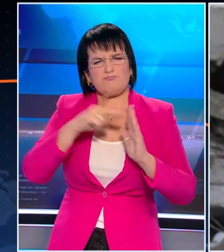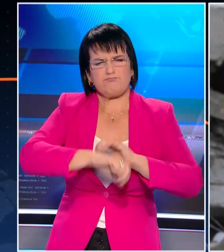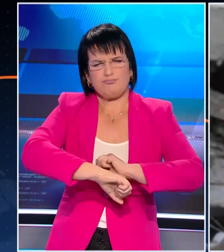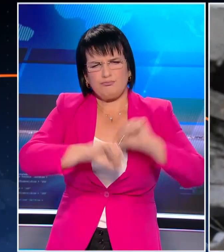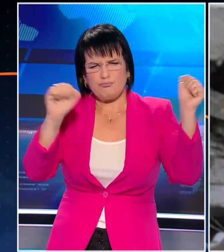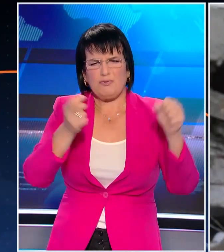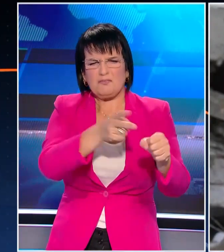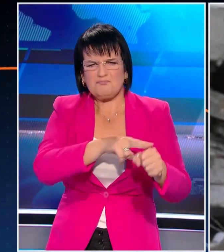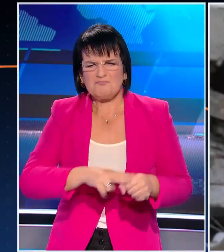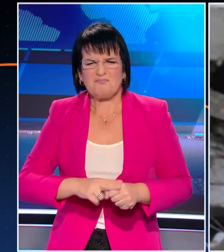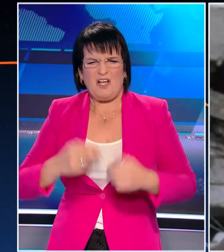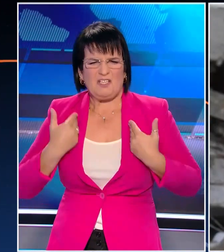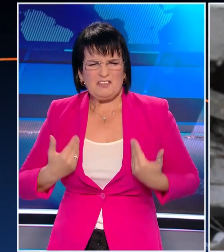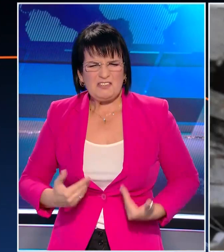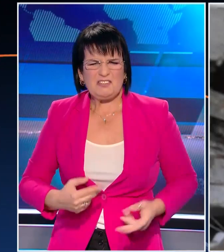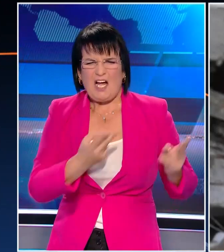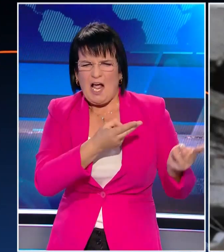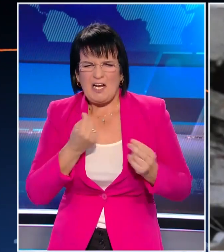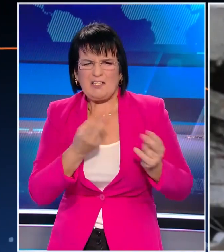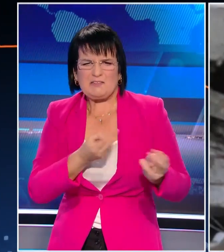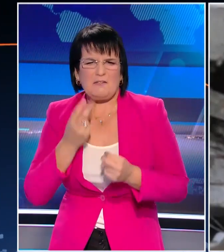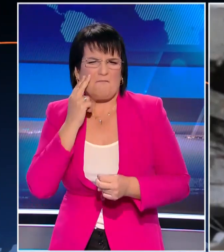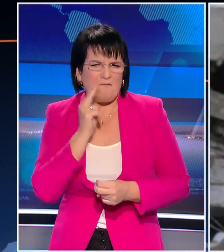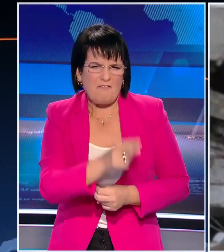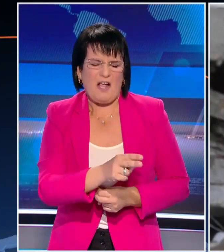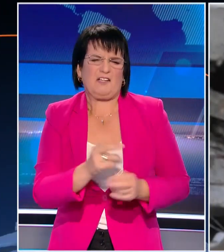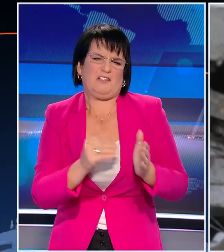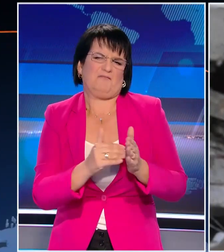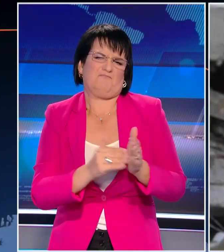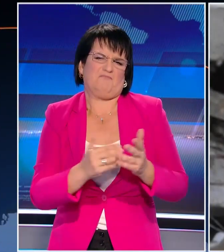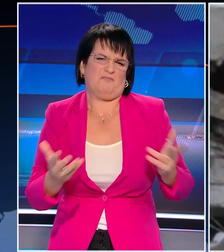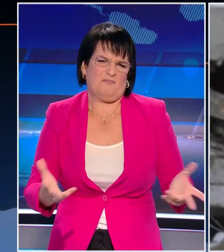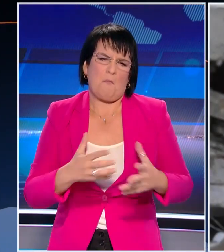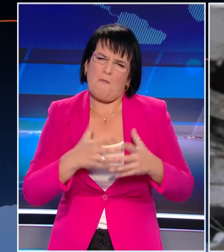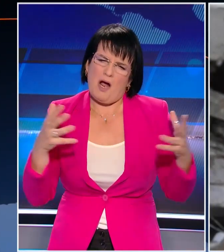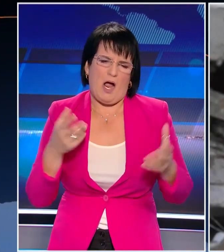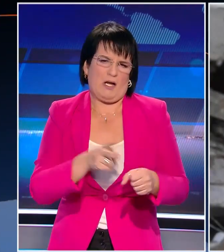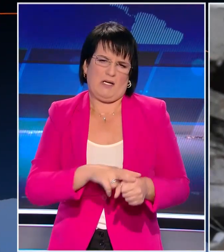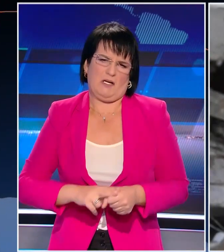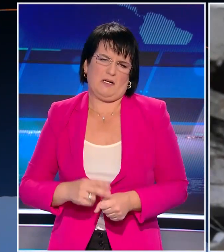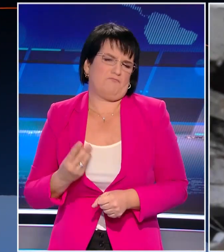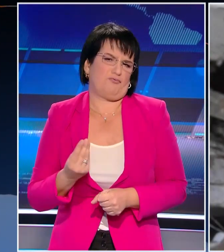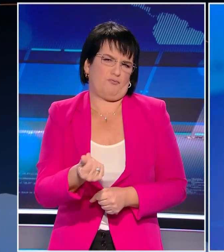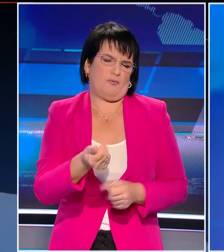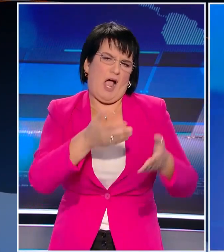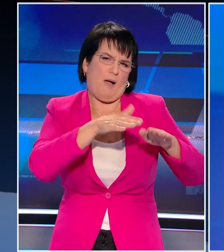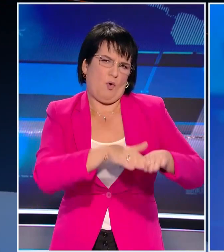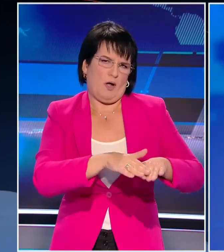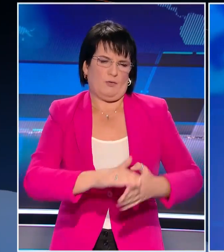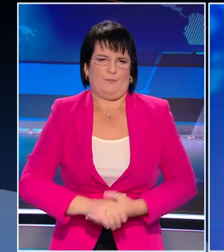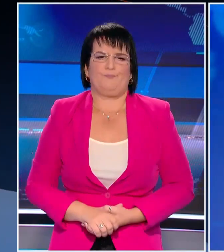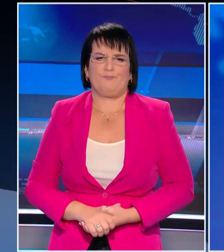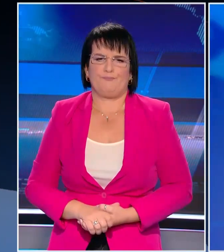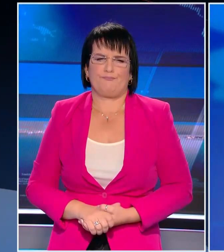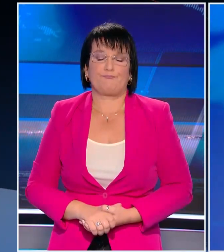وحتى اللحظة لم يتم انتشال سوى 10 شهداء وبقي عدد كبير من أفراد المنزل تحت الأنقاض وتحت